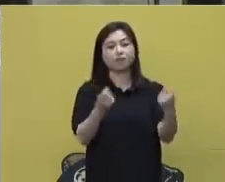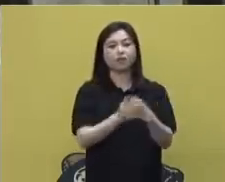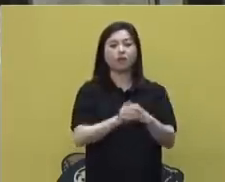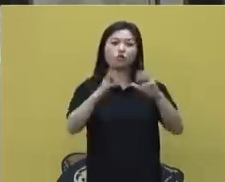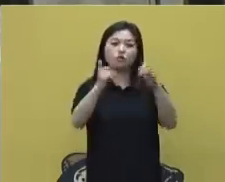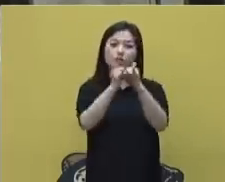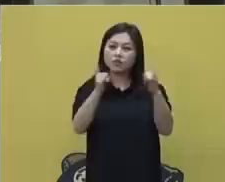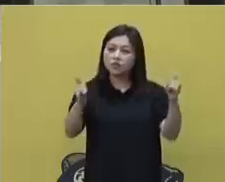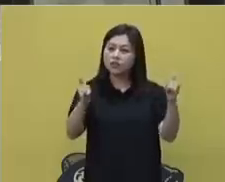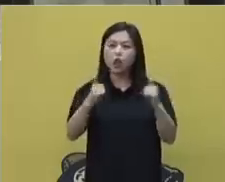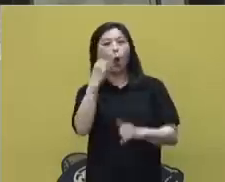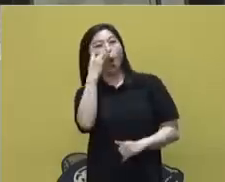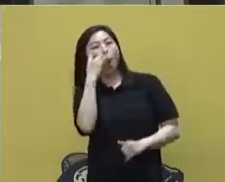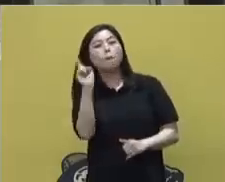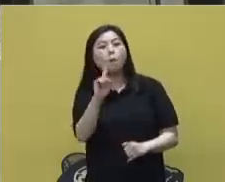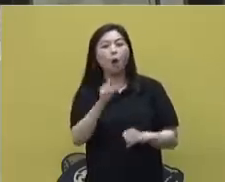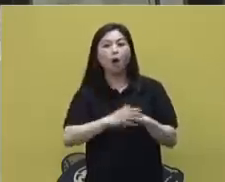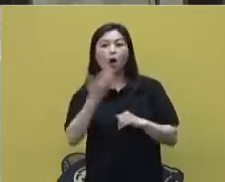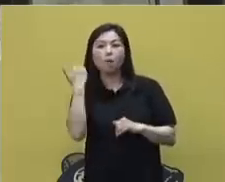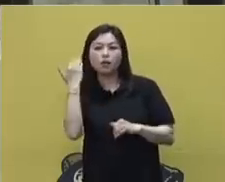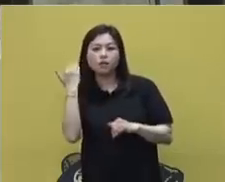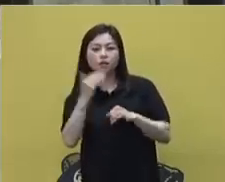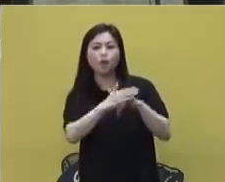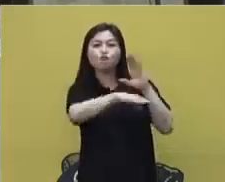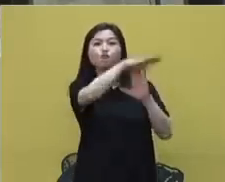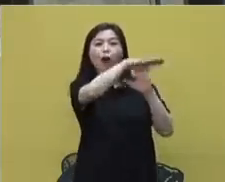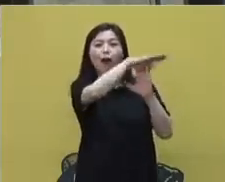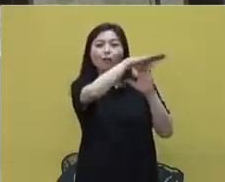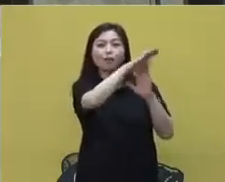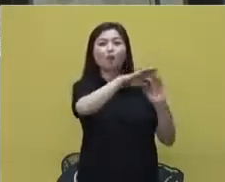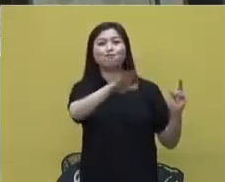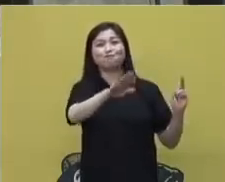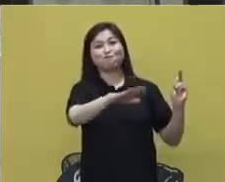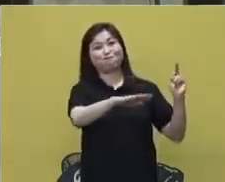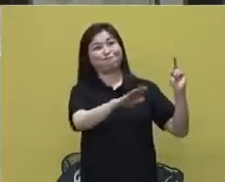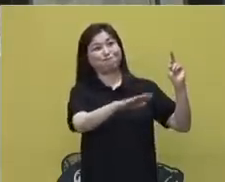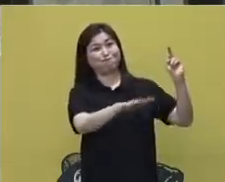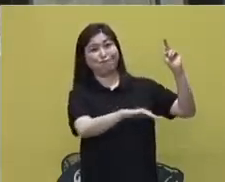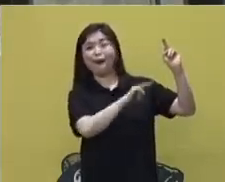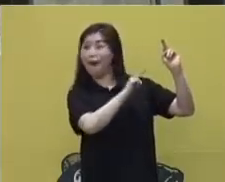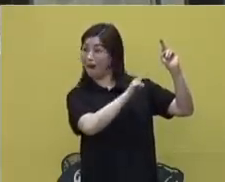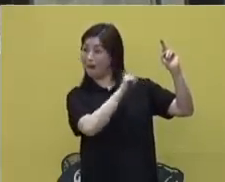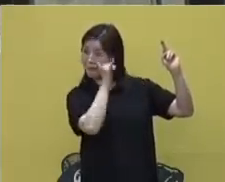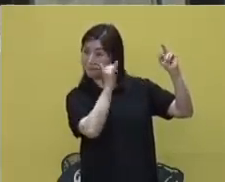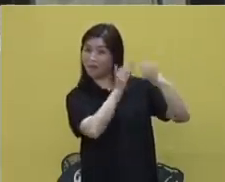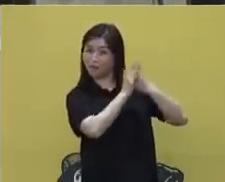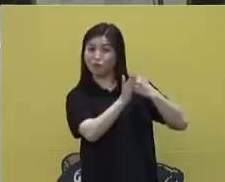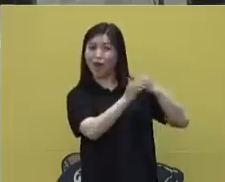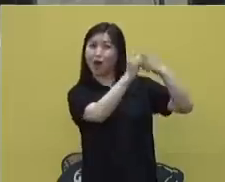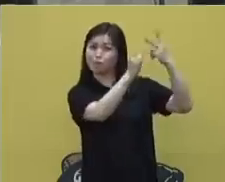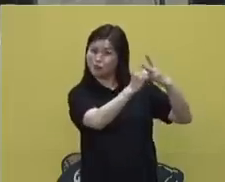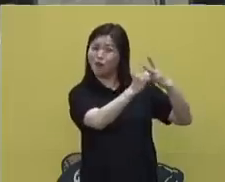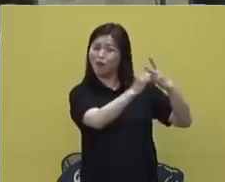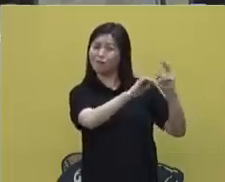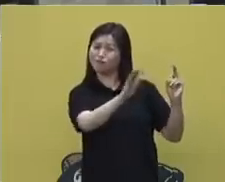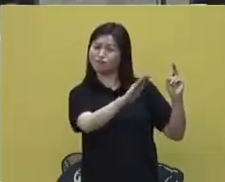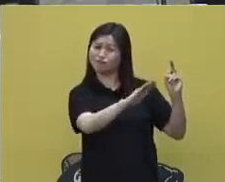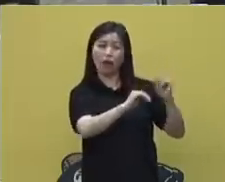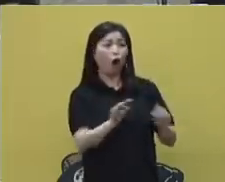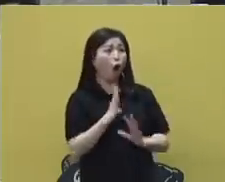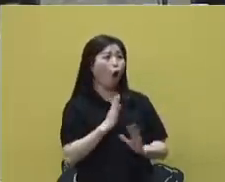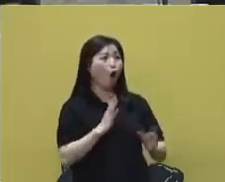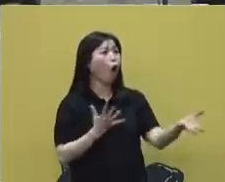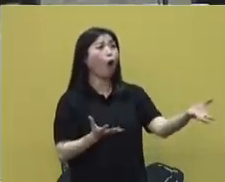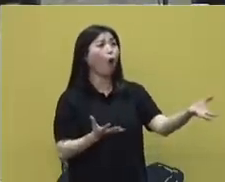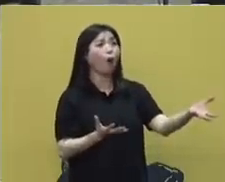가장 궁금해하시는 게 얼마 전에 계속 북한에서 뭔가 발사체를 발사를 해서 그것도 두 차례나 이게 웬일인가 이거 어떻게